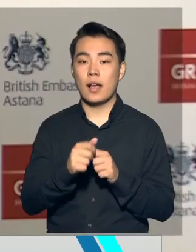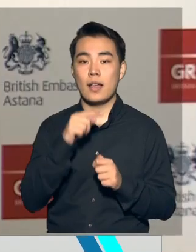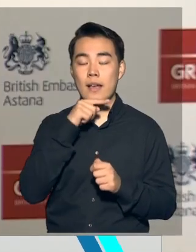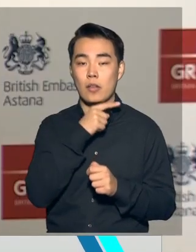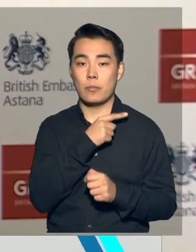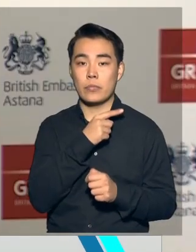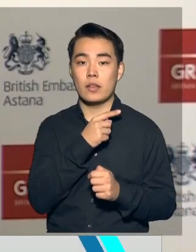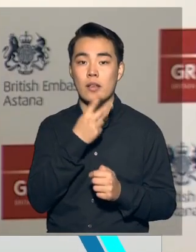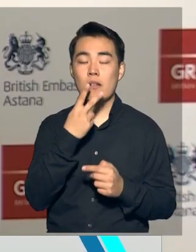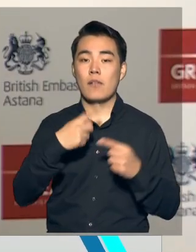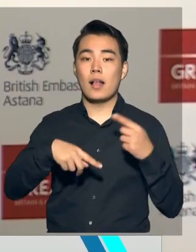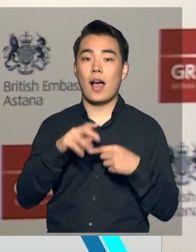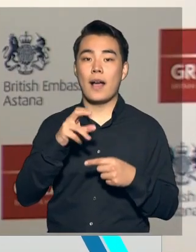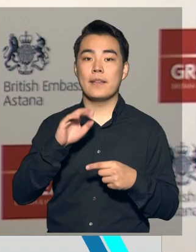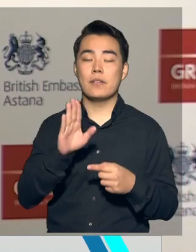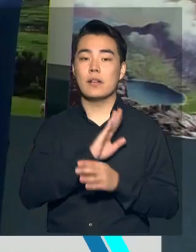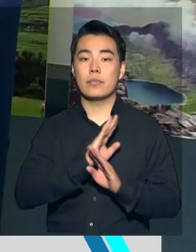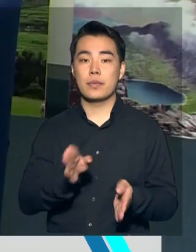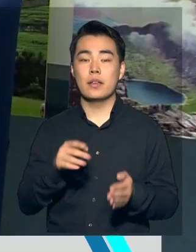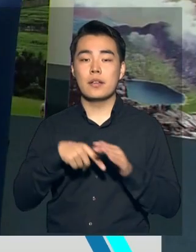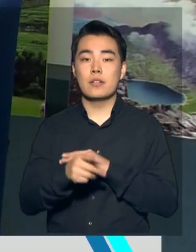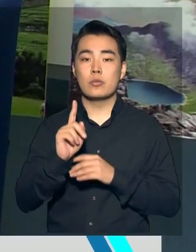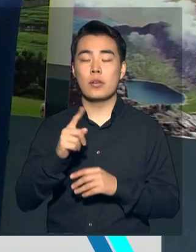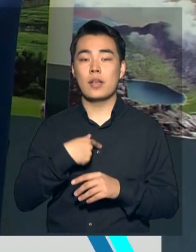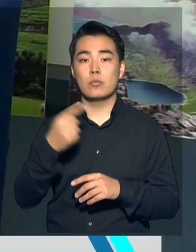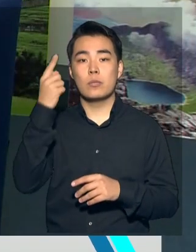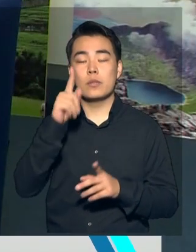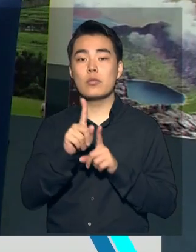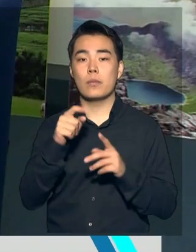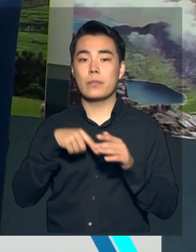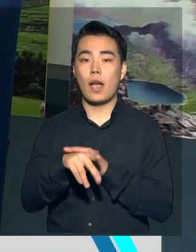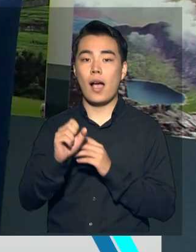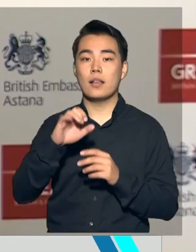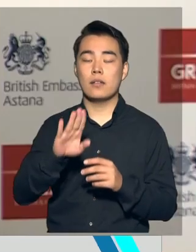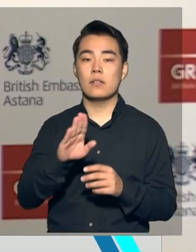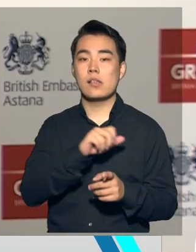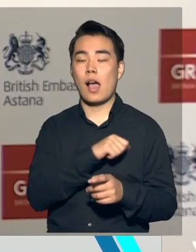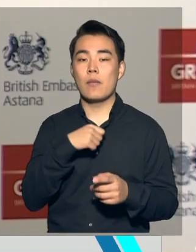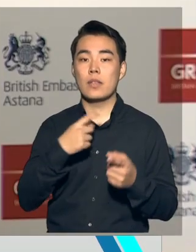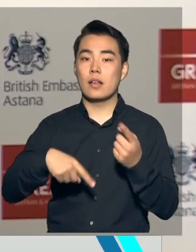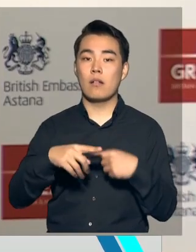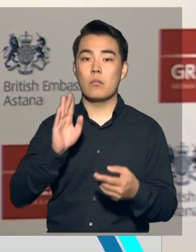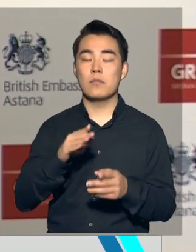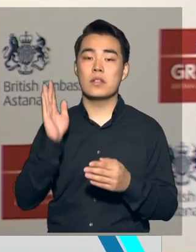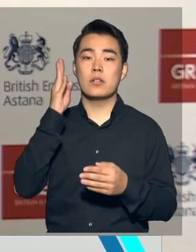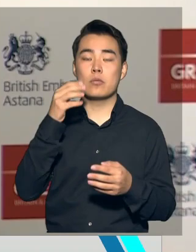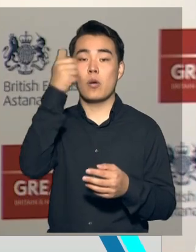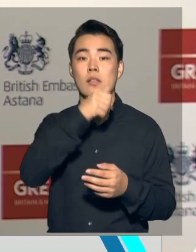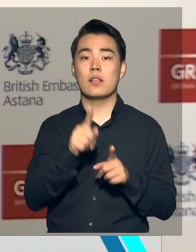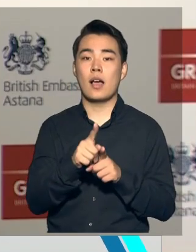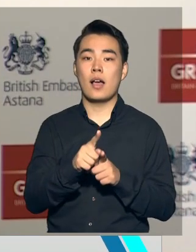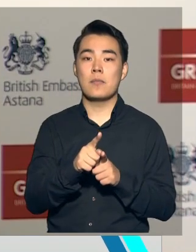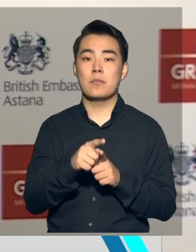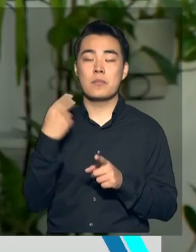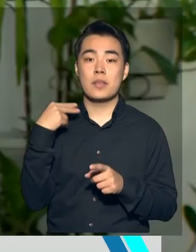мы не занимаемся возвратом активов Как таковым Но я считаю что возврат и восстановления активов станет приоритетом в последующие годы для Администрации